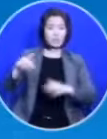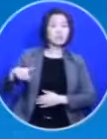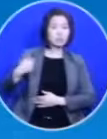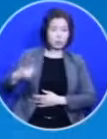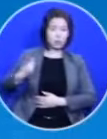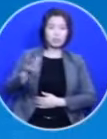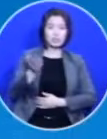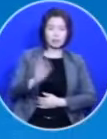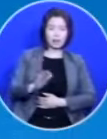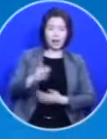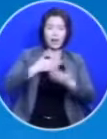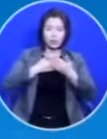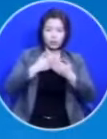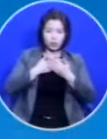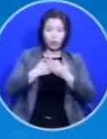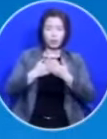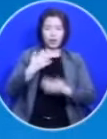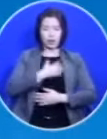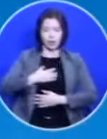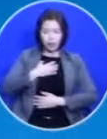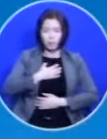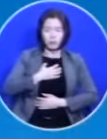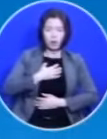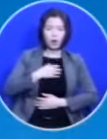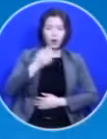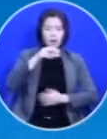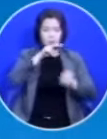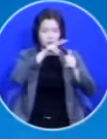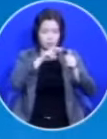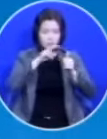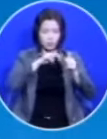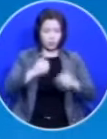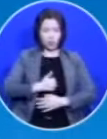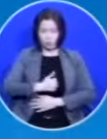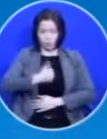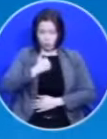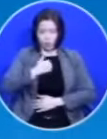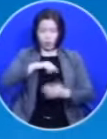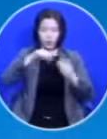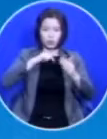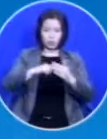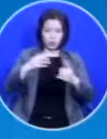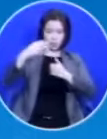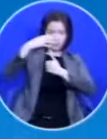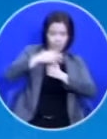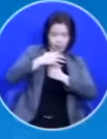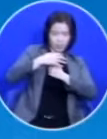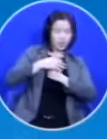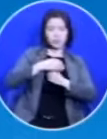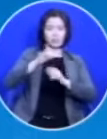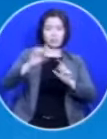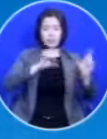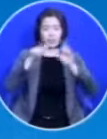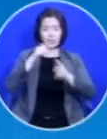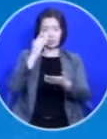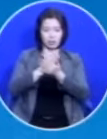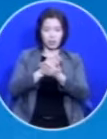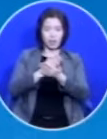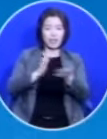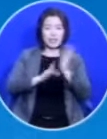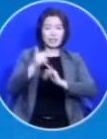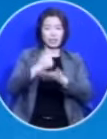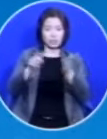모르지만 과 염 미움과 분노 속에 갇혀 살면 안 됩니다 예수 믿는